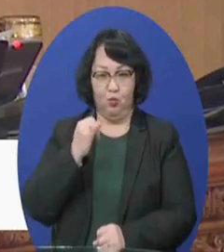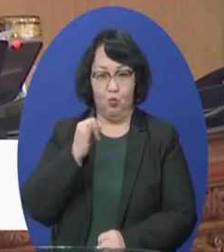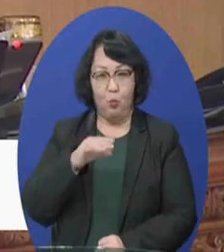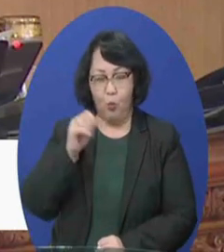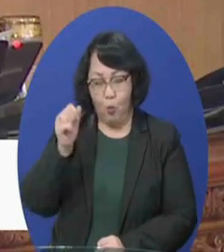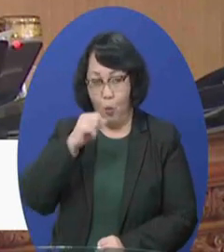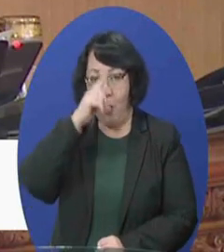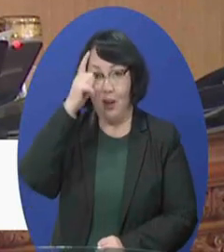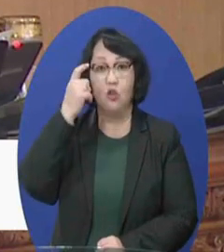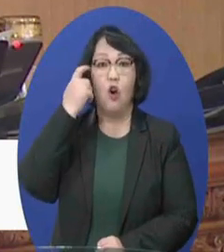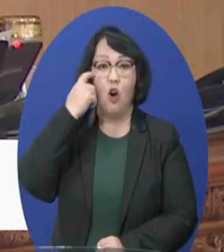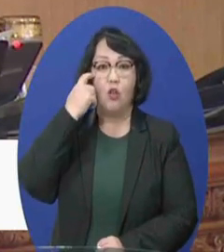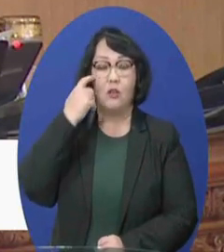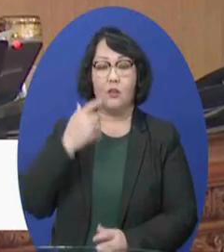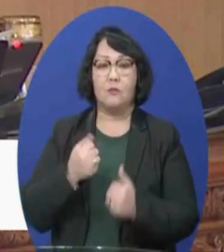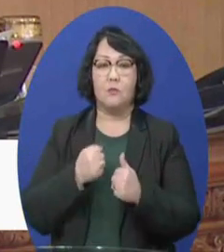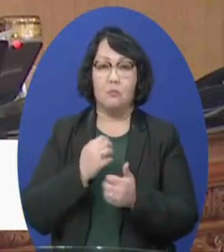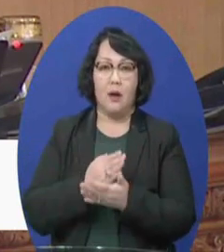байгаа.